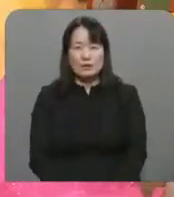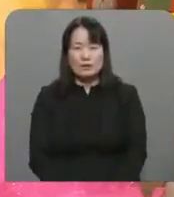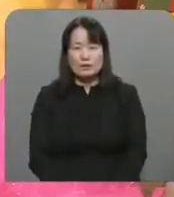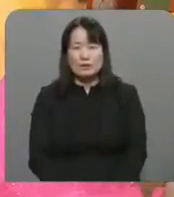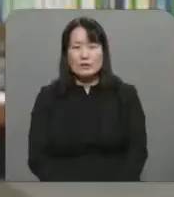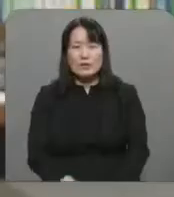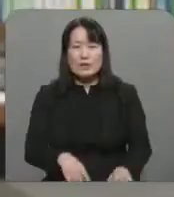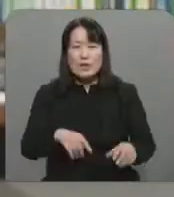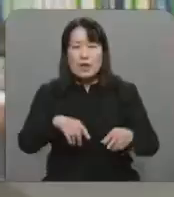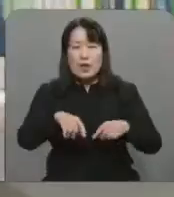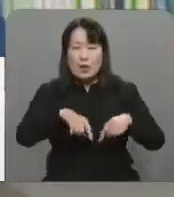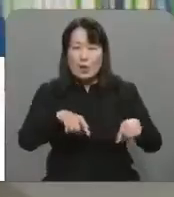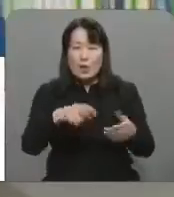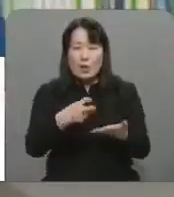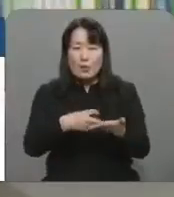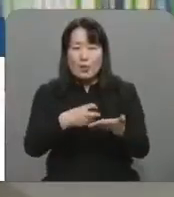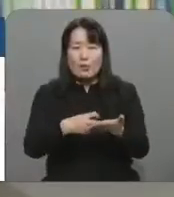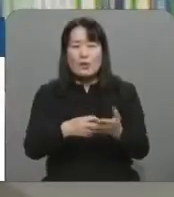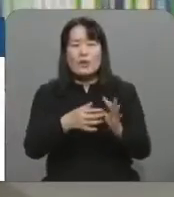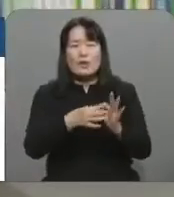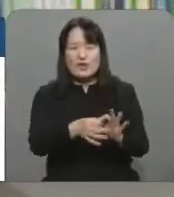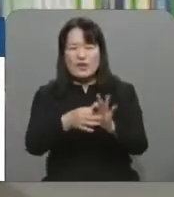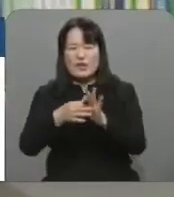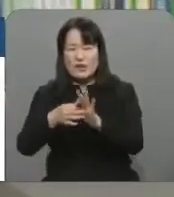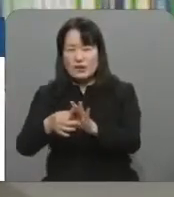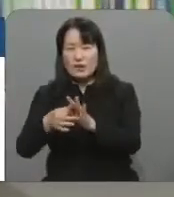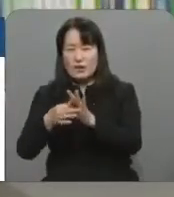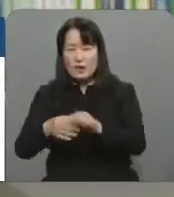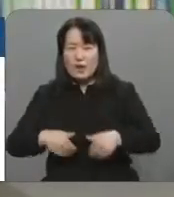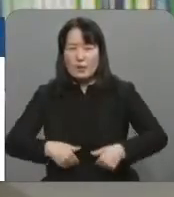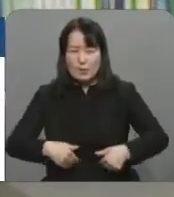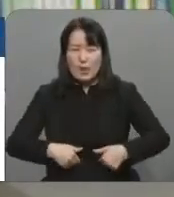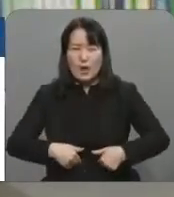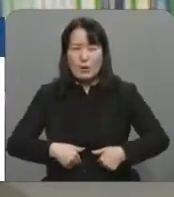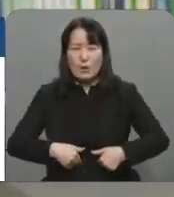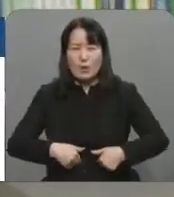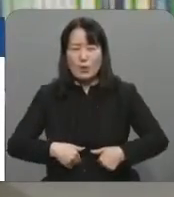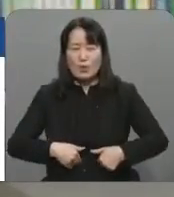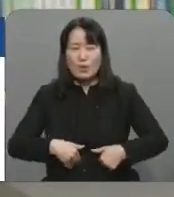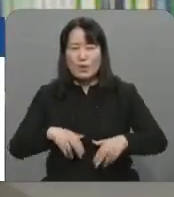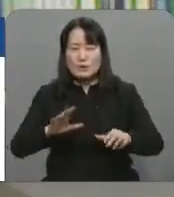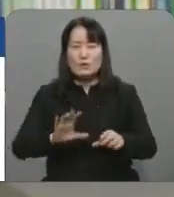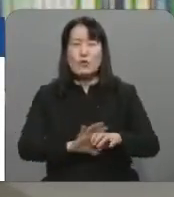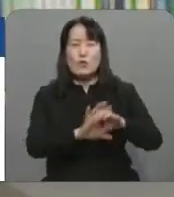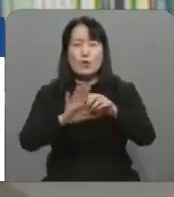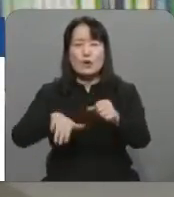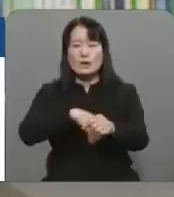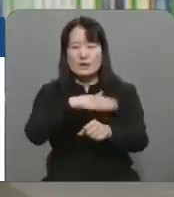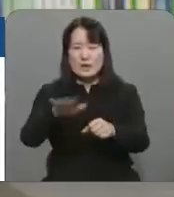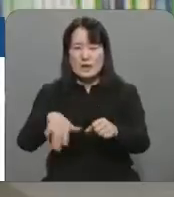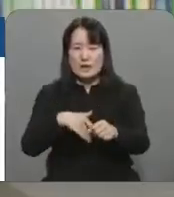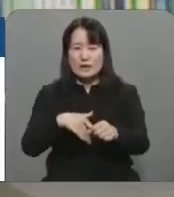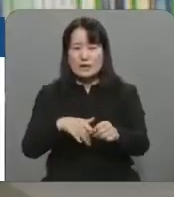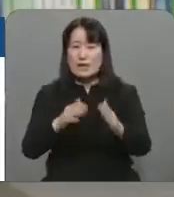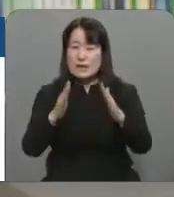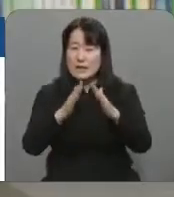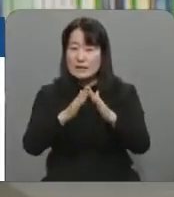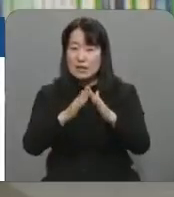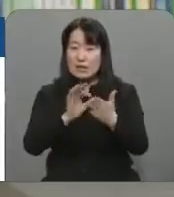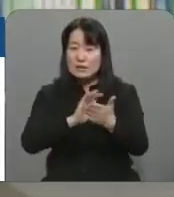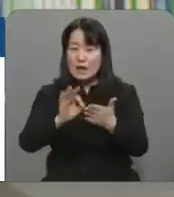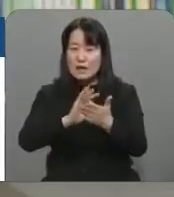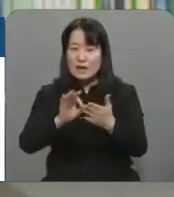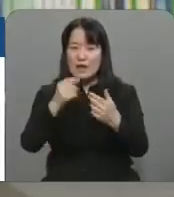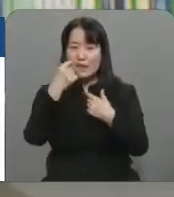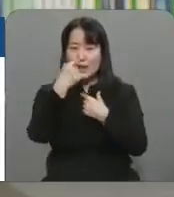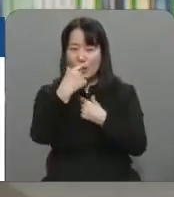좀 연계해서 4시가 된 돌봄 서비스를 제공이 필요할 것이고 이제 재난 상황인 만큼 이제 개별 가정의 수요에